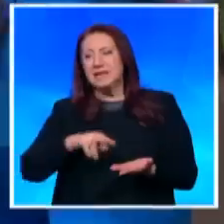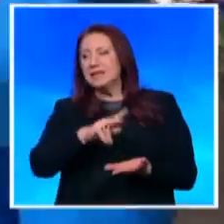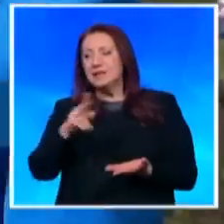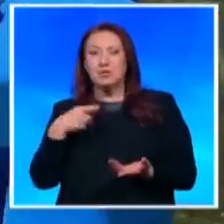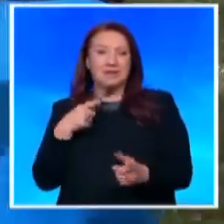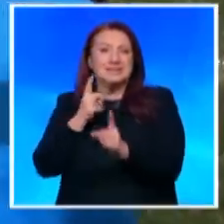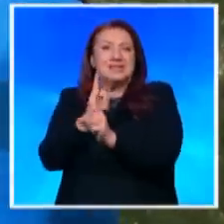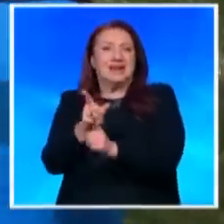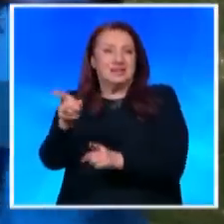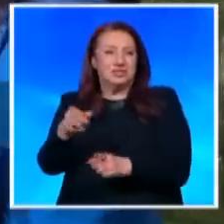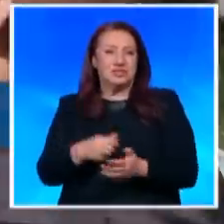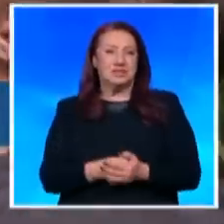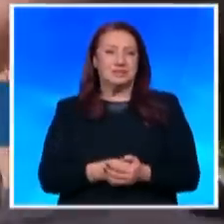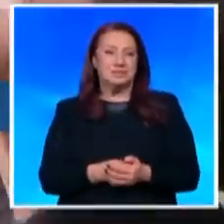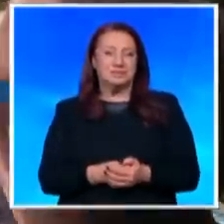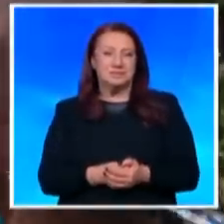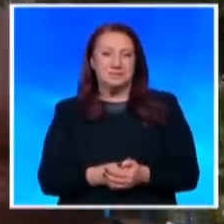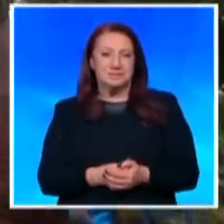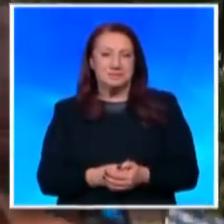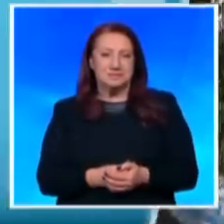тези са за теб.